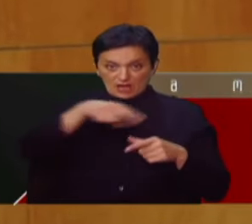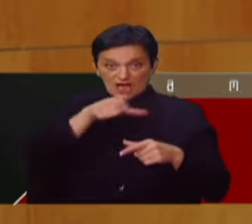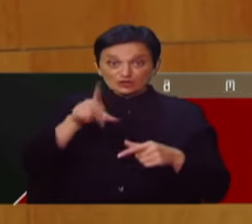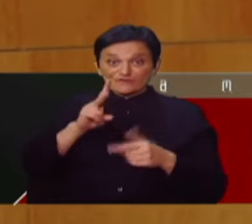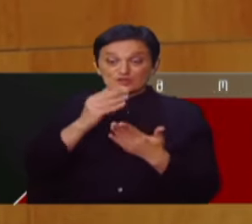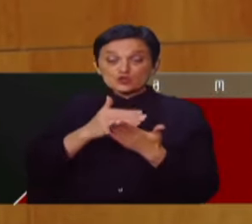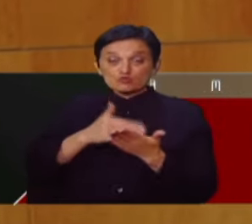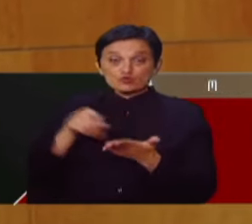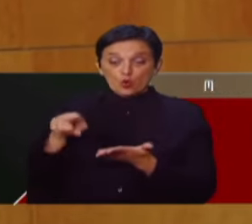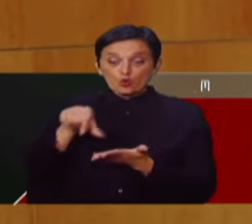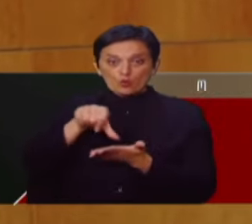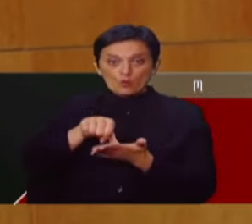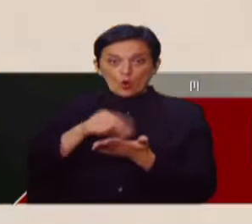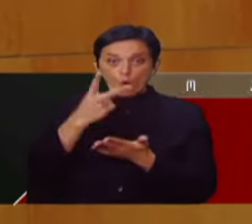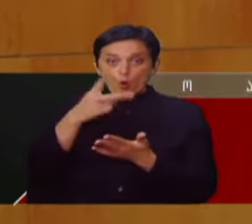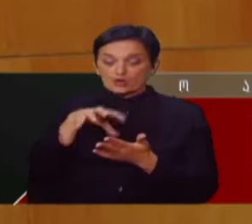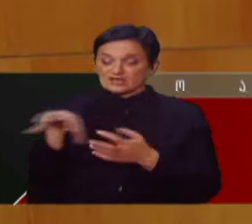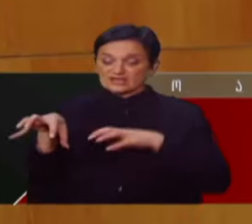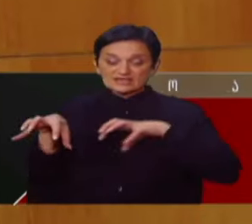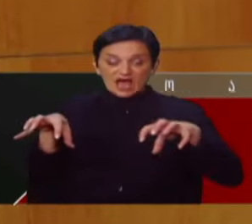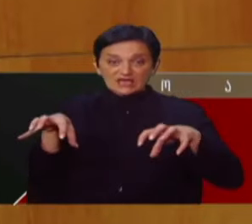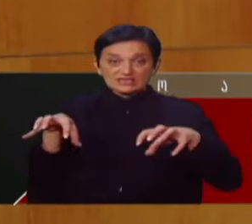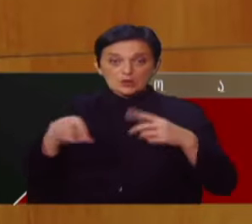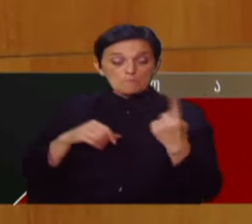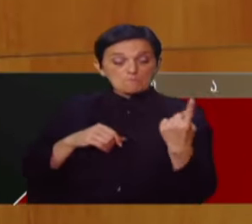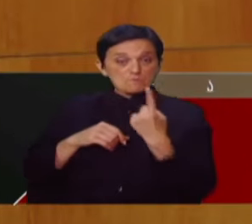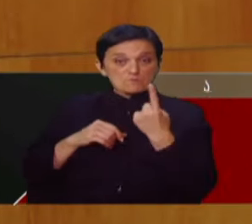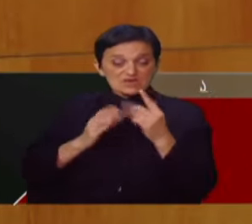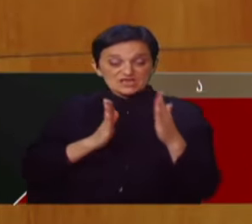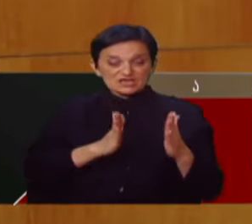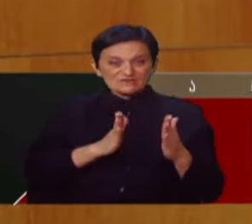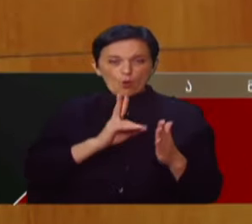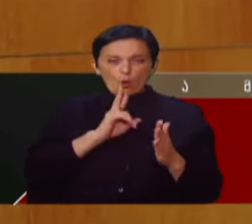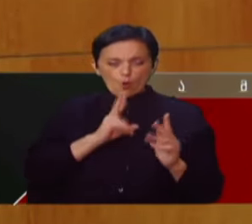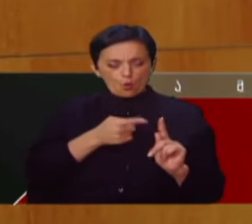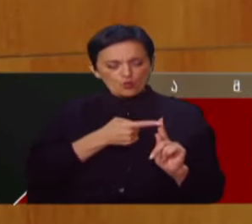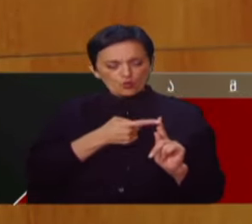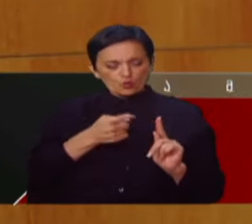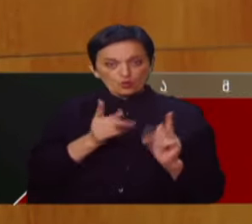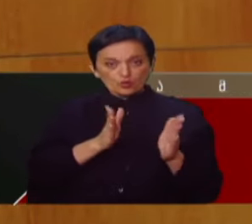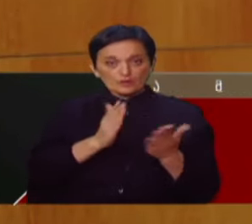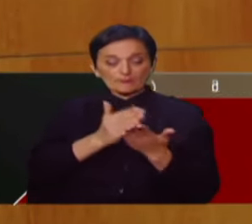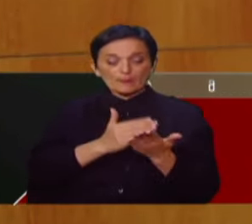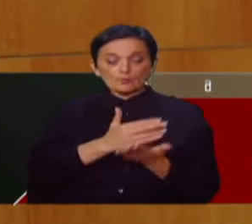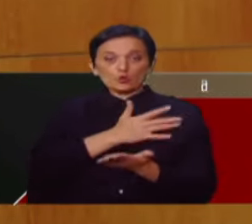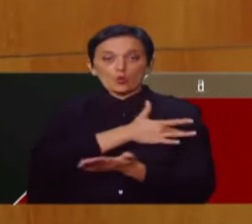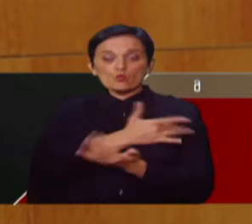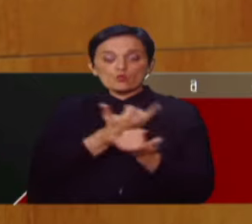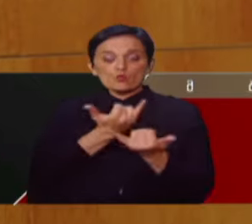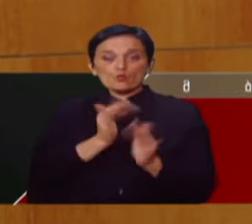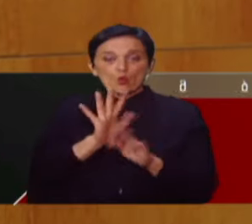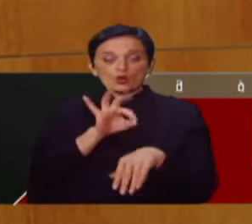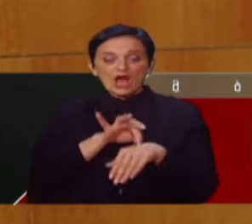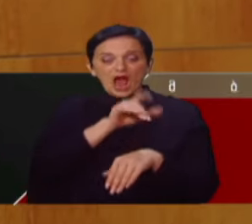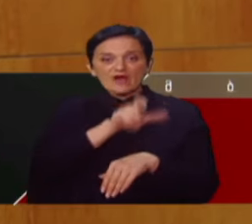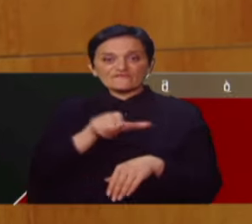ამ პროგრამაში მონაწილეობენ, გაიყოფა ორ ნაწილად. პირველ ეტაპზე, 1-2 წელი, პროგრამა მოემსახურება მხოლოდ იმ